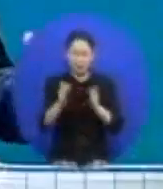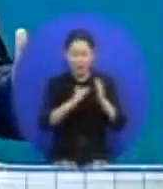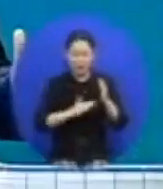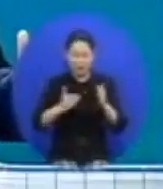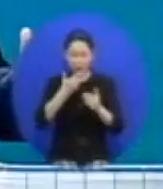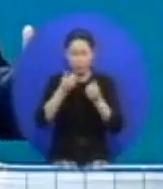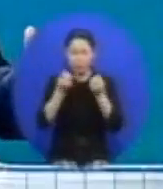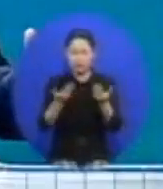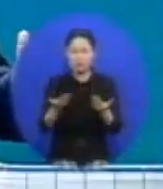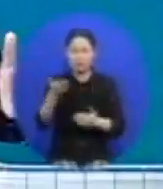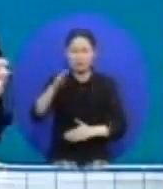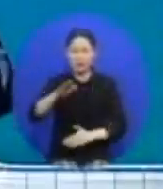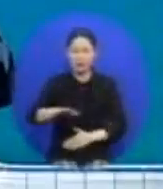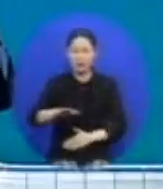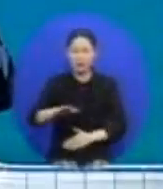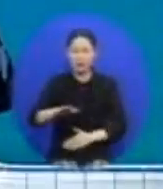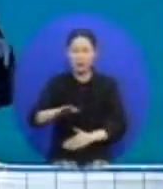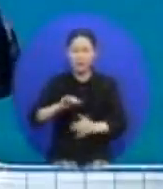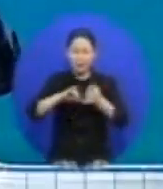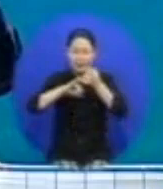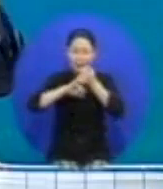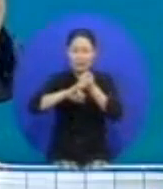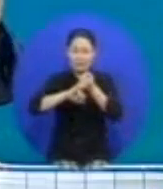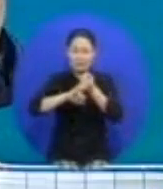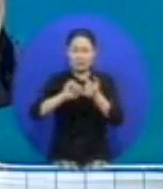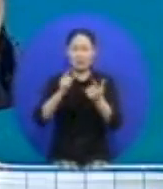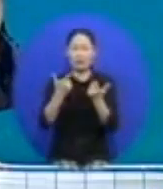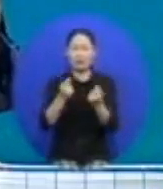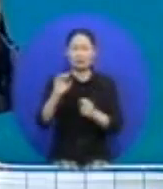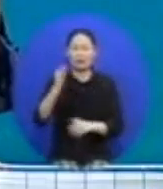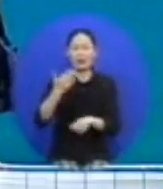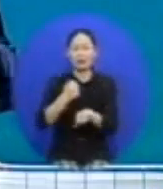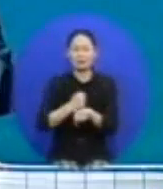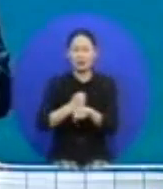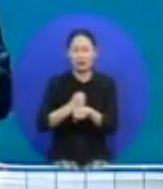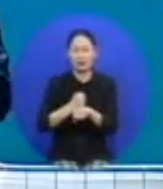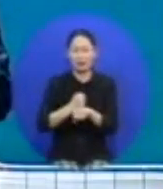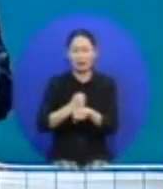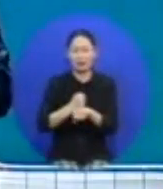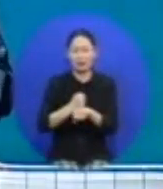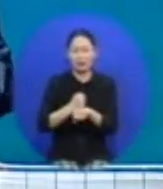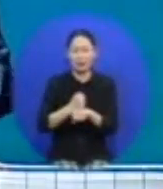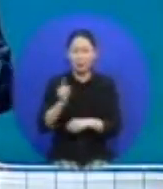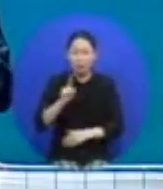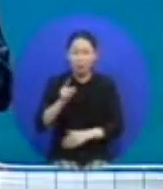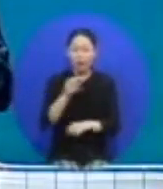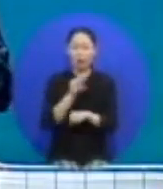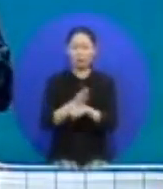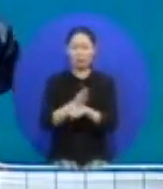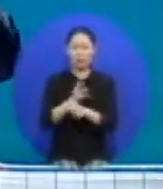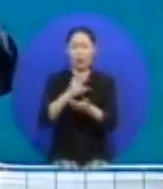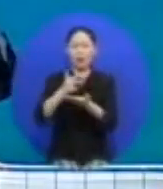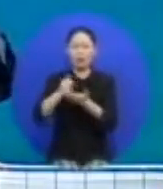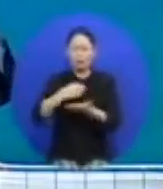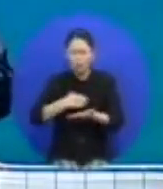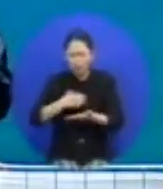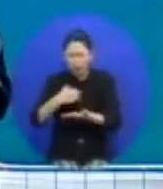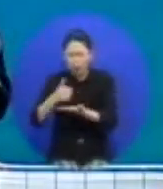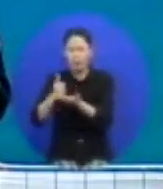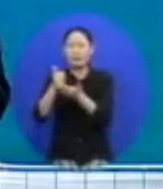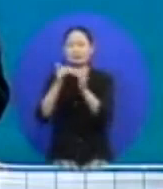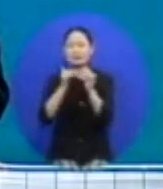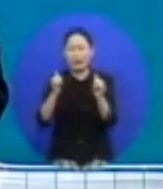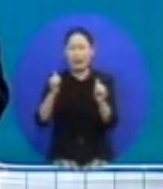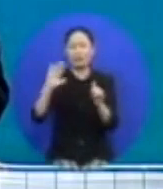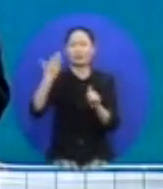복을 주시는 데 반드시 이렇게 되어야 한다는 거예요 그것은 간단하여 여호와를 경우에 하는 자 이어야